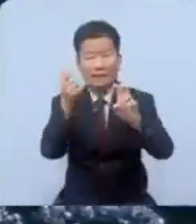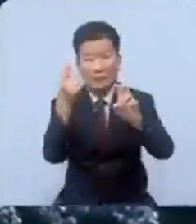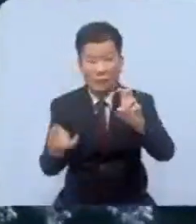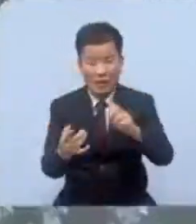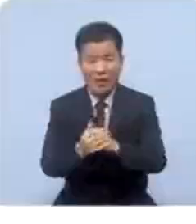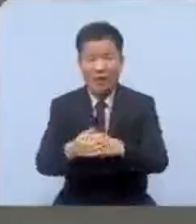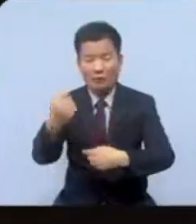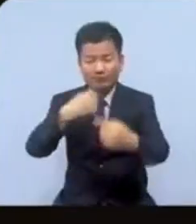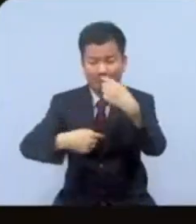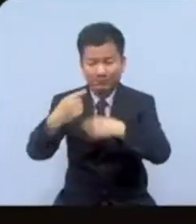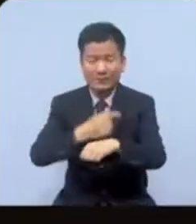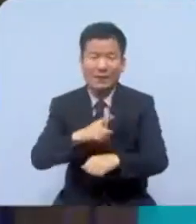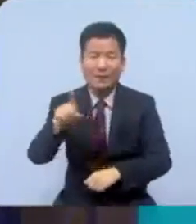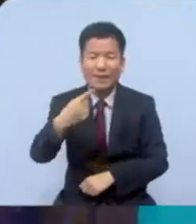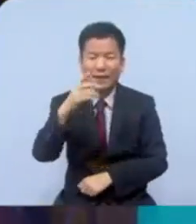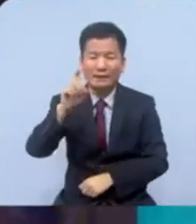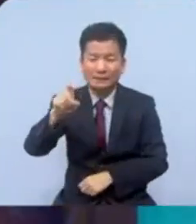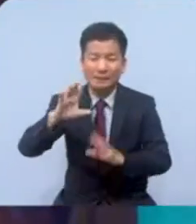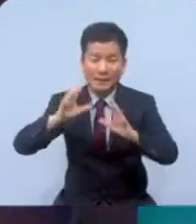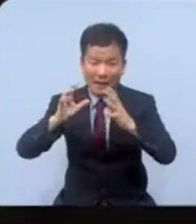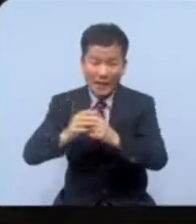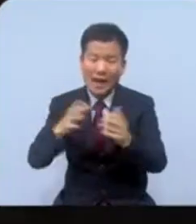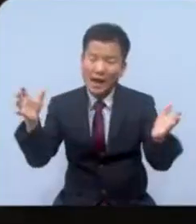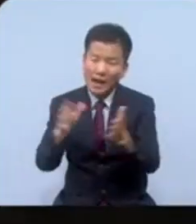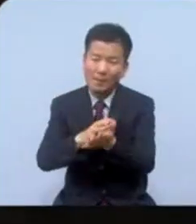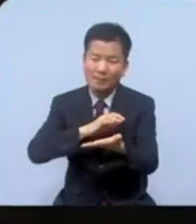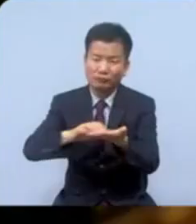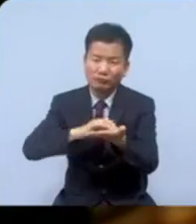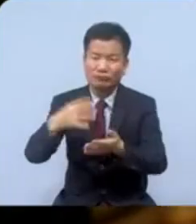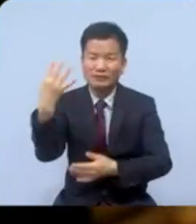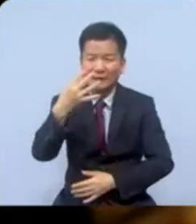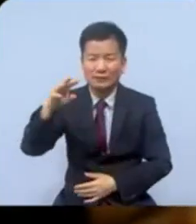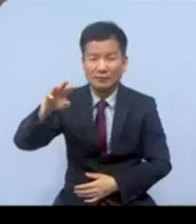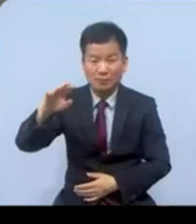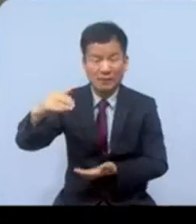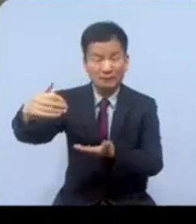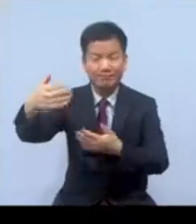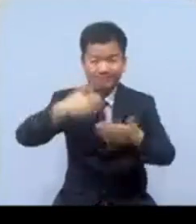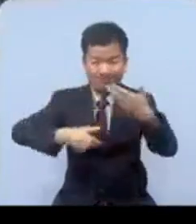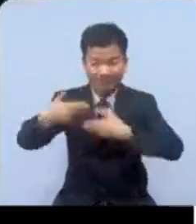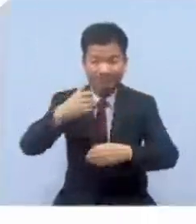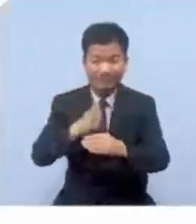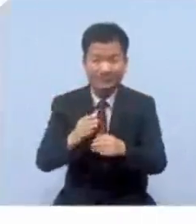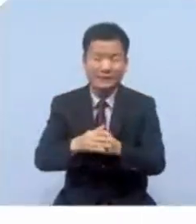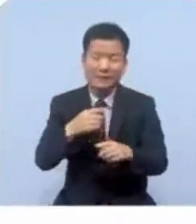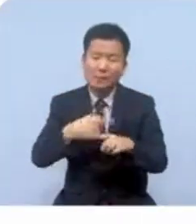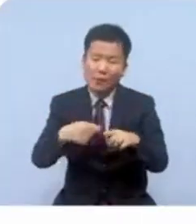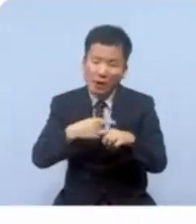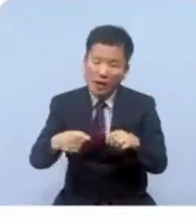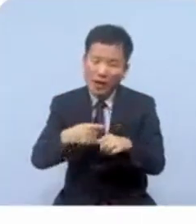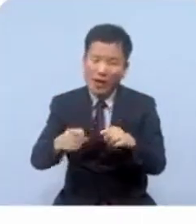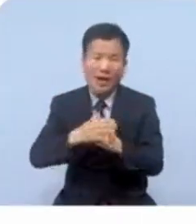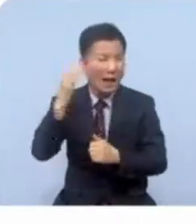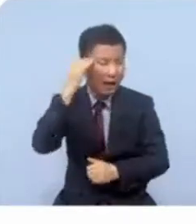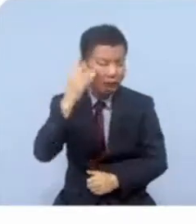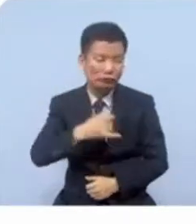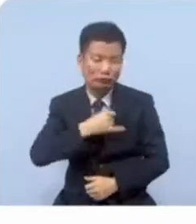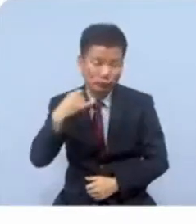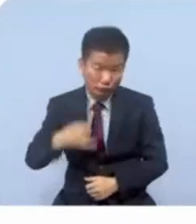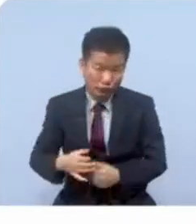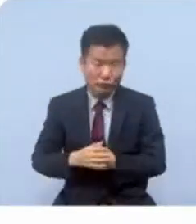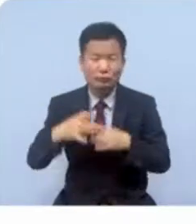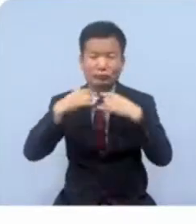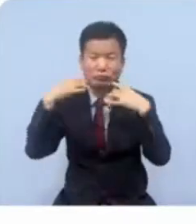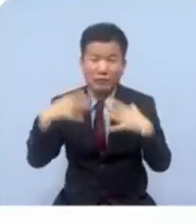상영작 공모에는 110개국을 단편영화 4000여 편이 출품됐습니다 심사를 통과한 한국과 중국